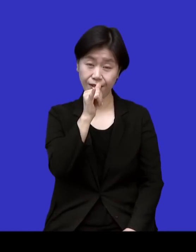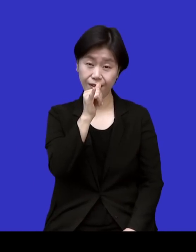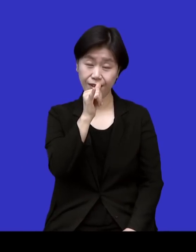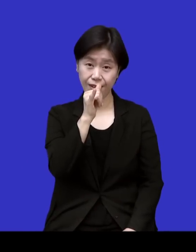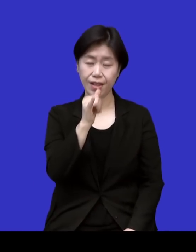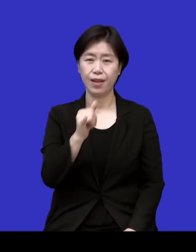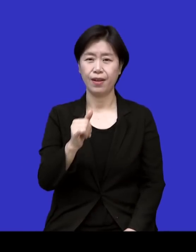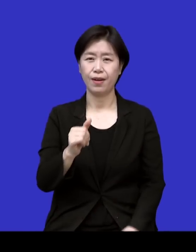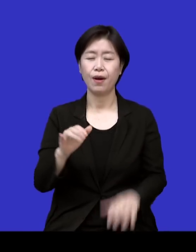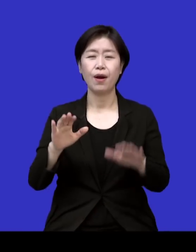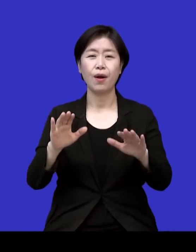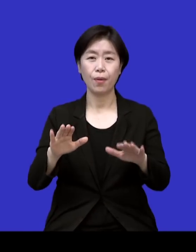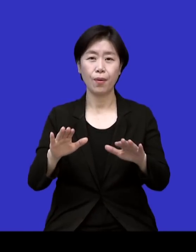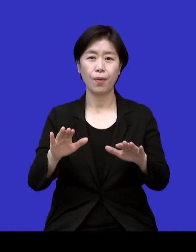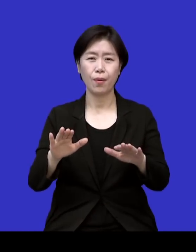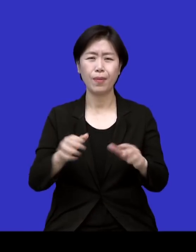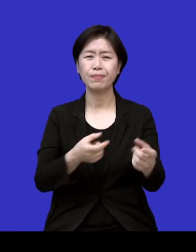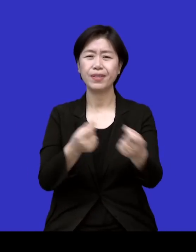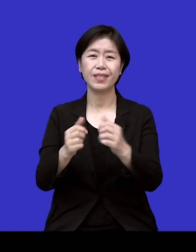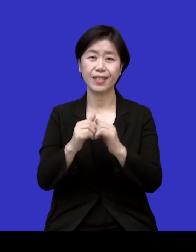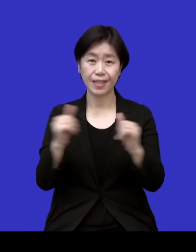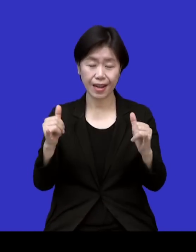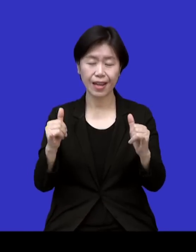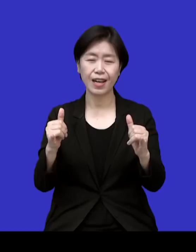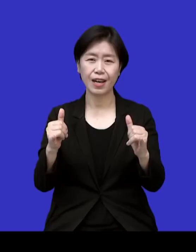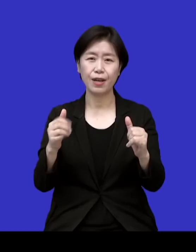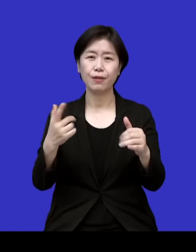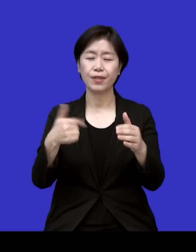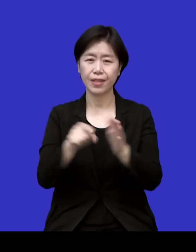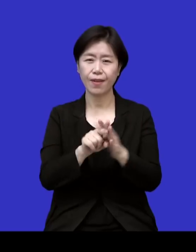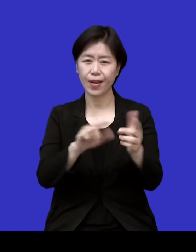호소하는 현대인들에게 치유가 되는 그런 치유자로서